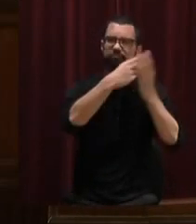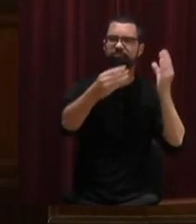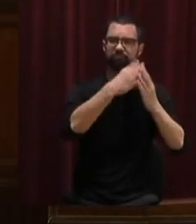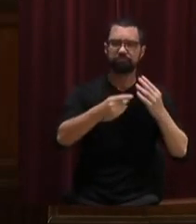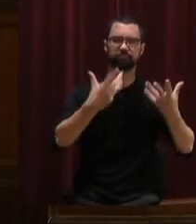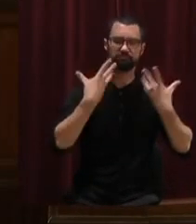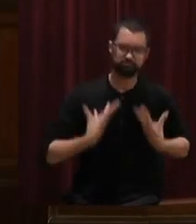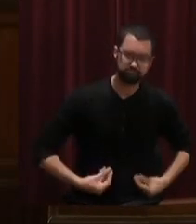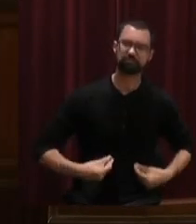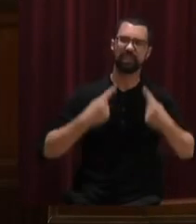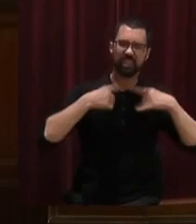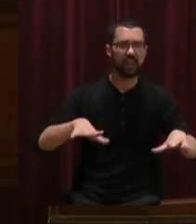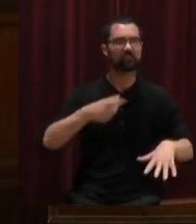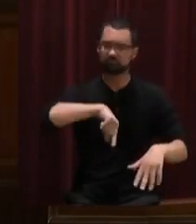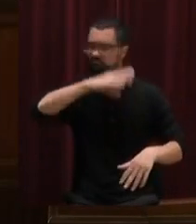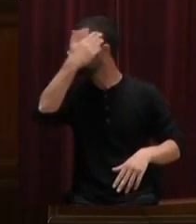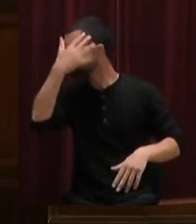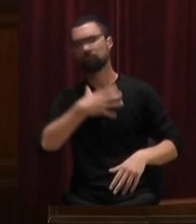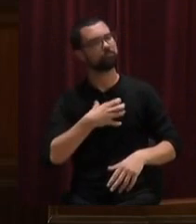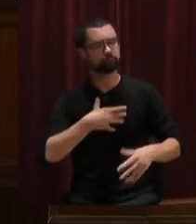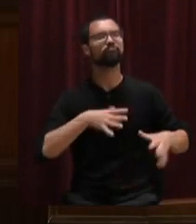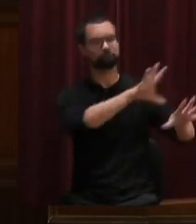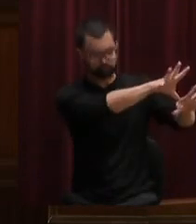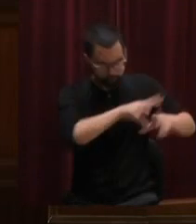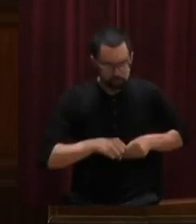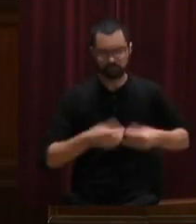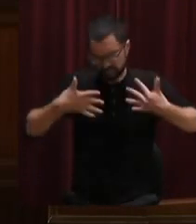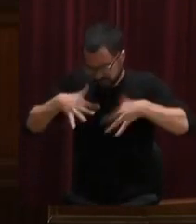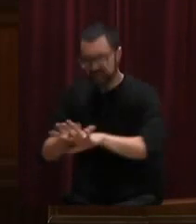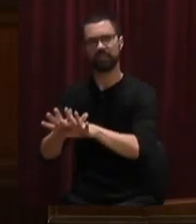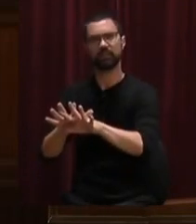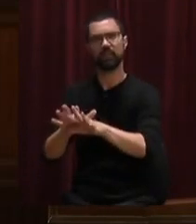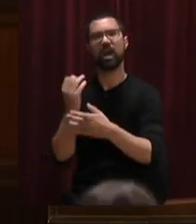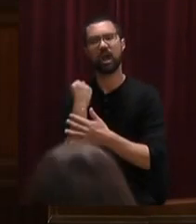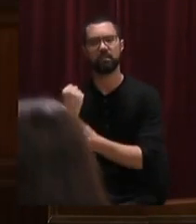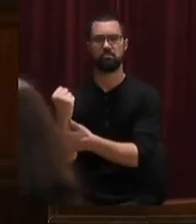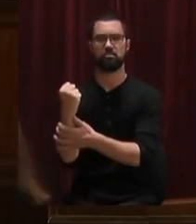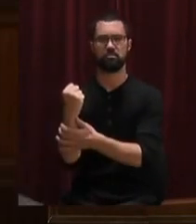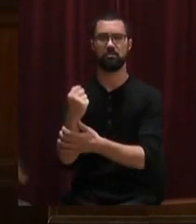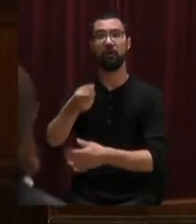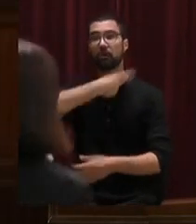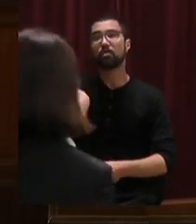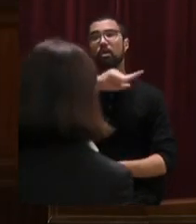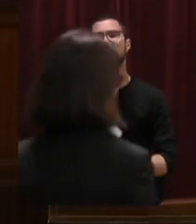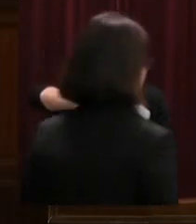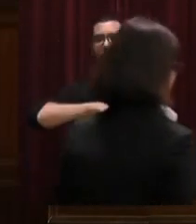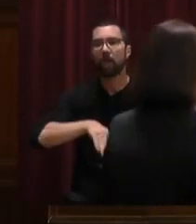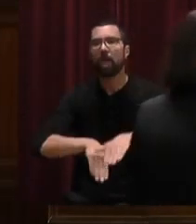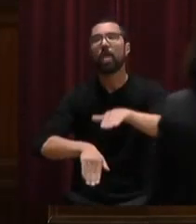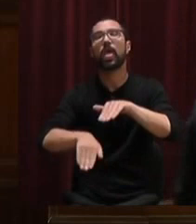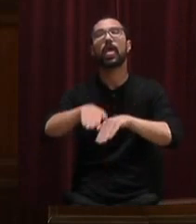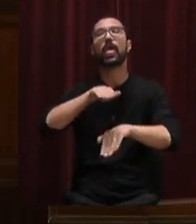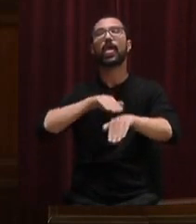drets humans, d'ajudar els que pateixen, d'integrar els que arriben. No faran mai, mai, de cap manera, ni una passa